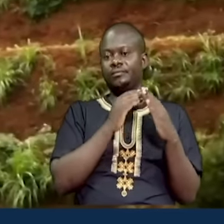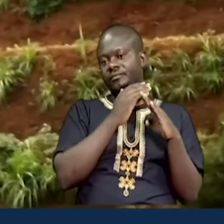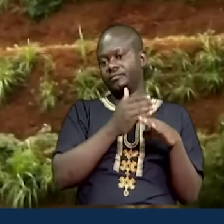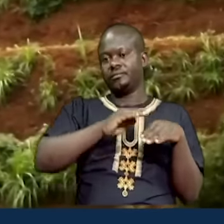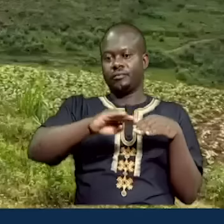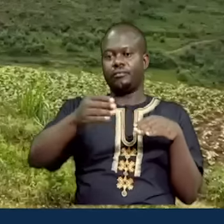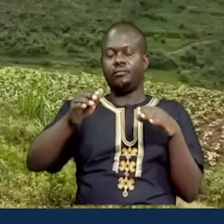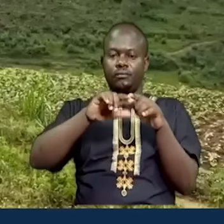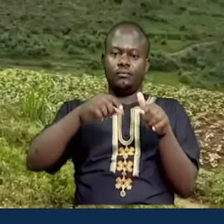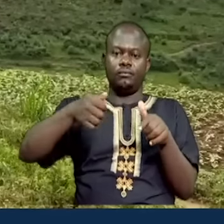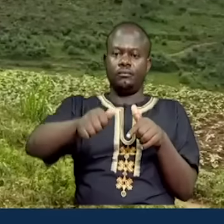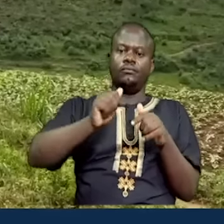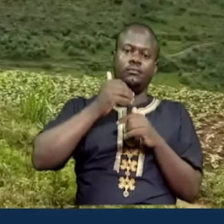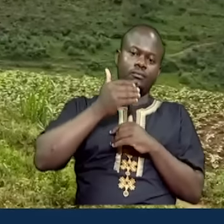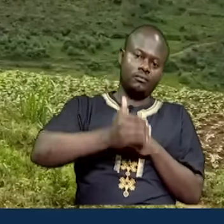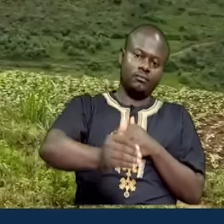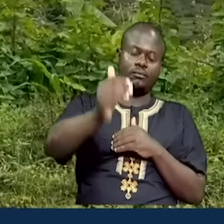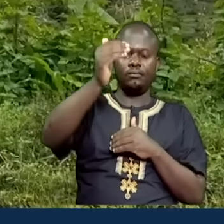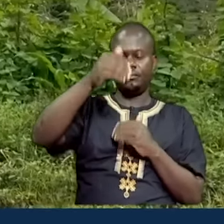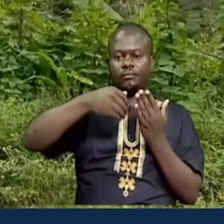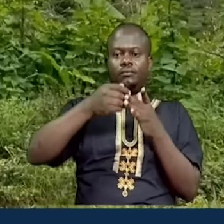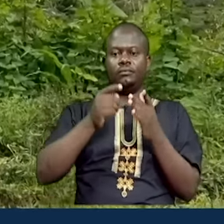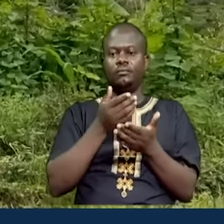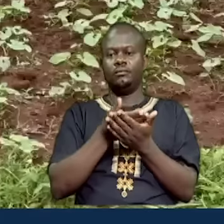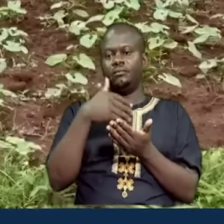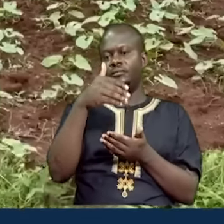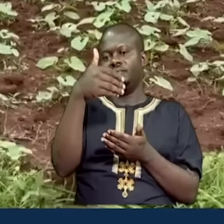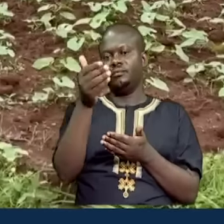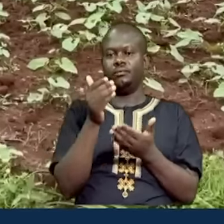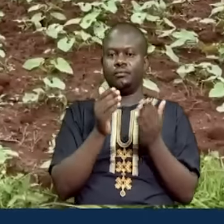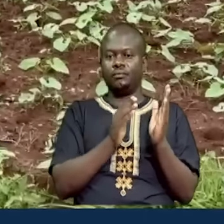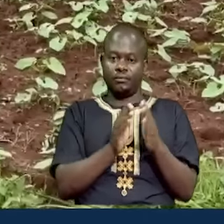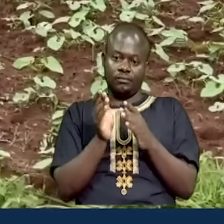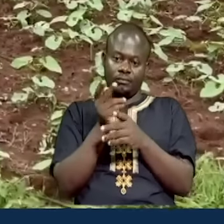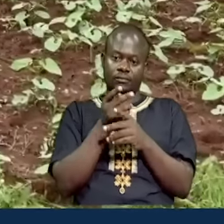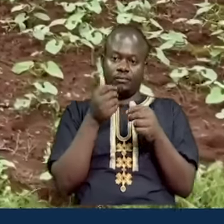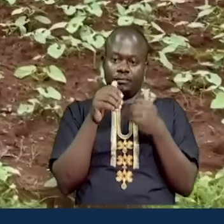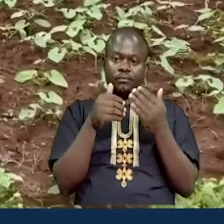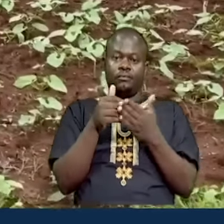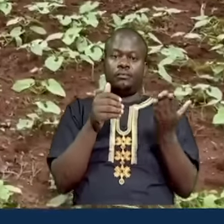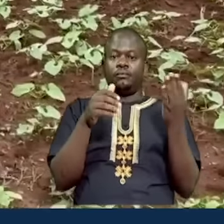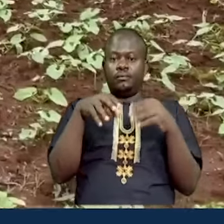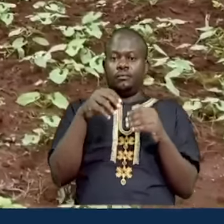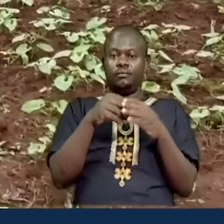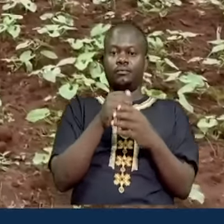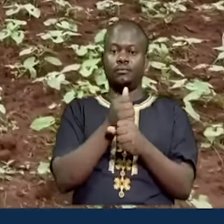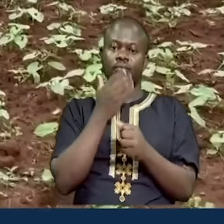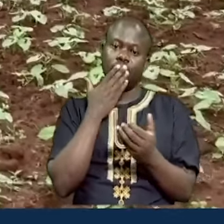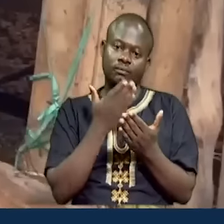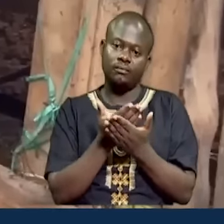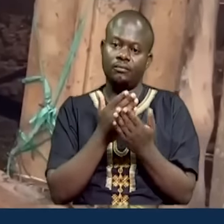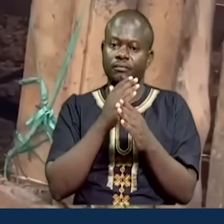mu isambu ye. Iyo mirwanyasuri yaba ihari agasabwa guhora yisibura ayitaho ndetse agateraho ubwatsi bufata neza iyo